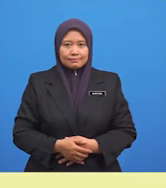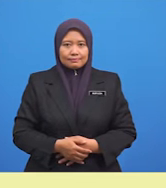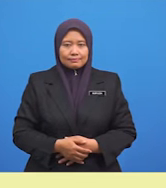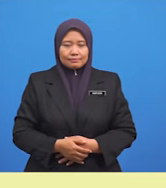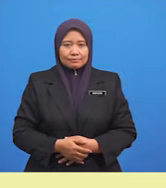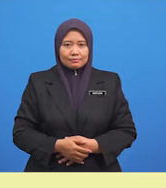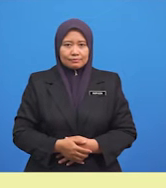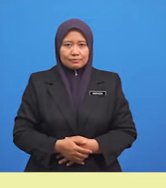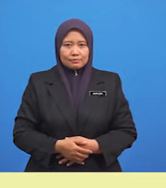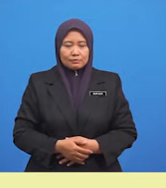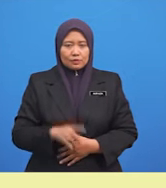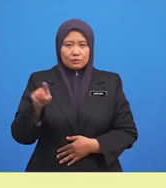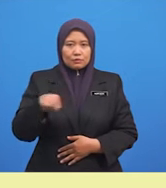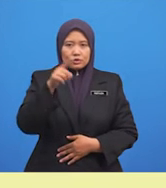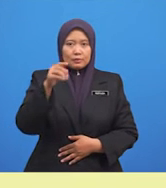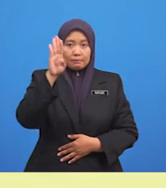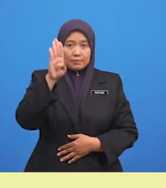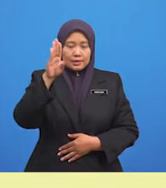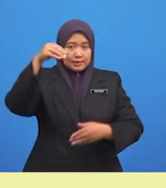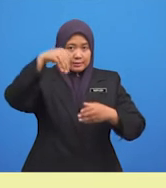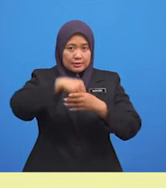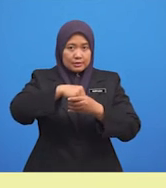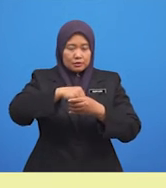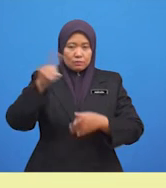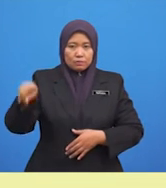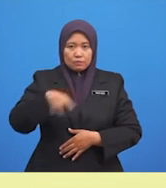B berada di dalam bulatan A.